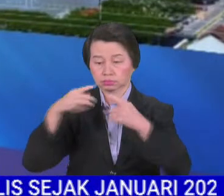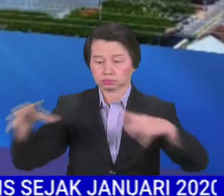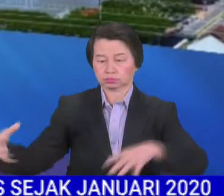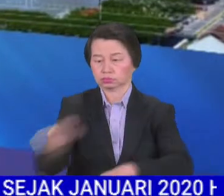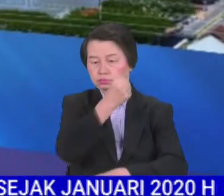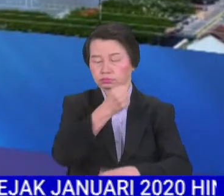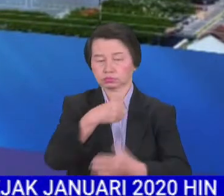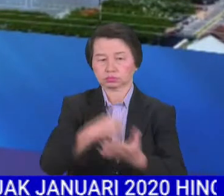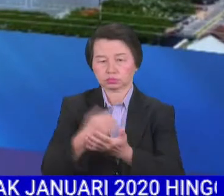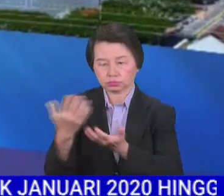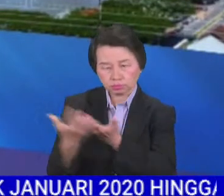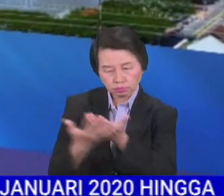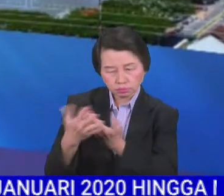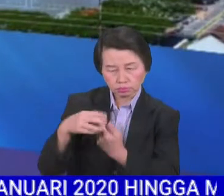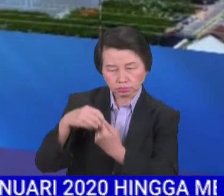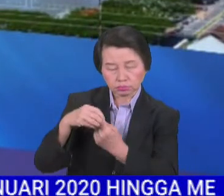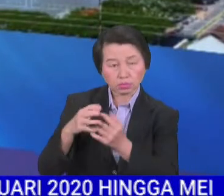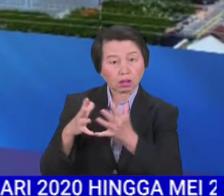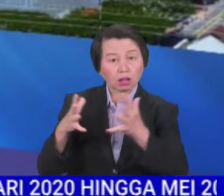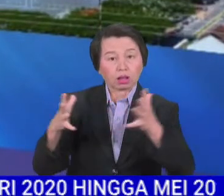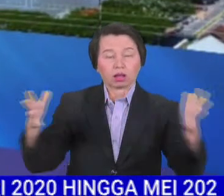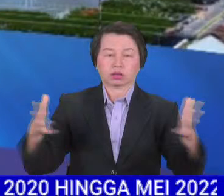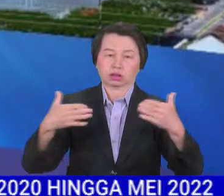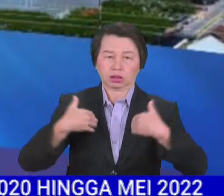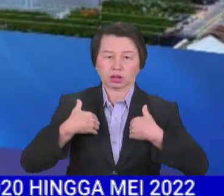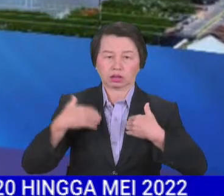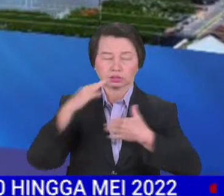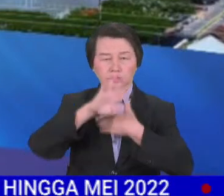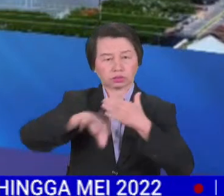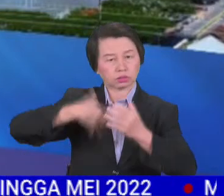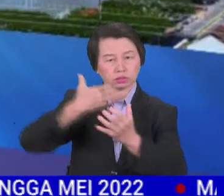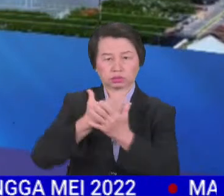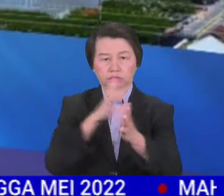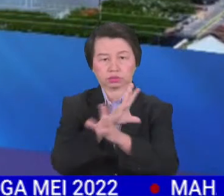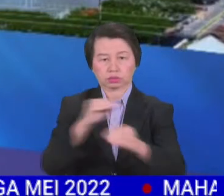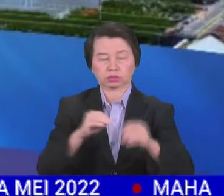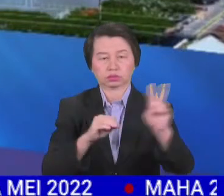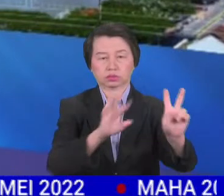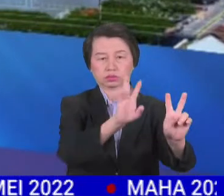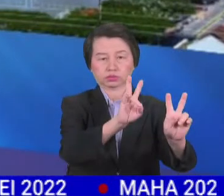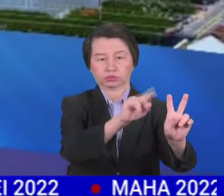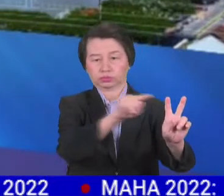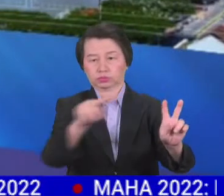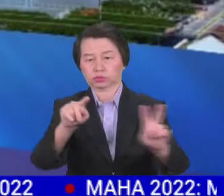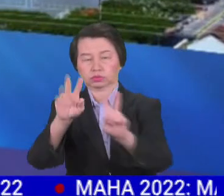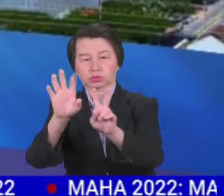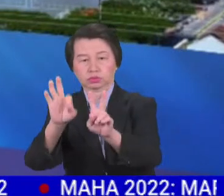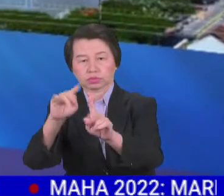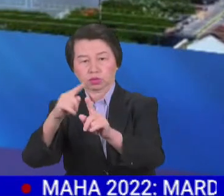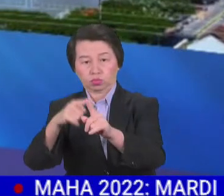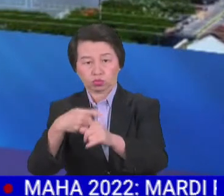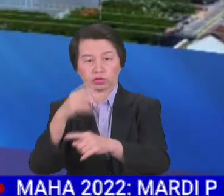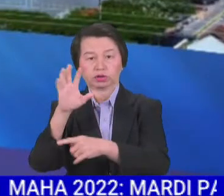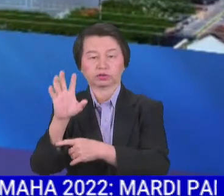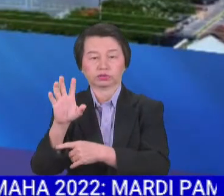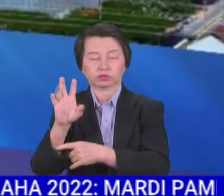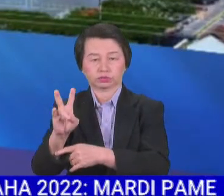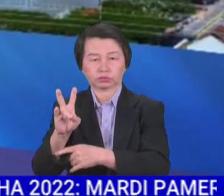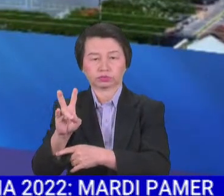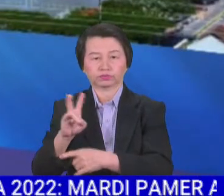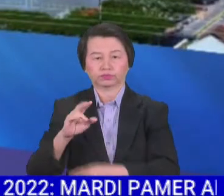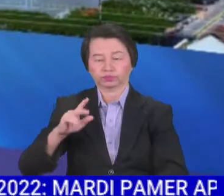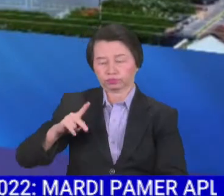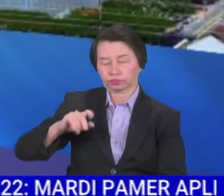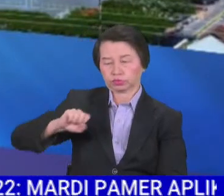dalam operasi tapis khas besar-besaran yang diadakan di seluruh Sarawak pada 27 hingga 29 Julai lepas. Pesuruhjaya